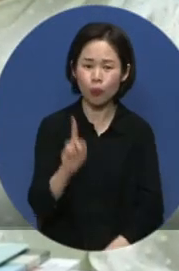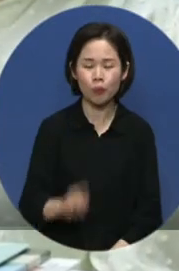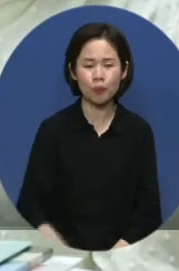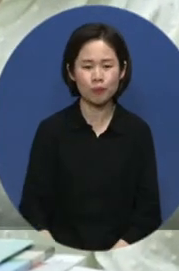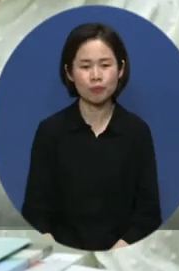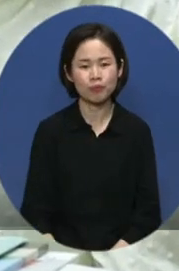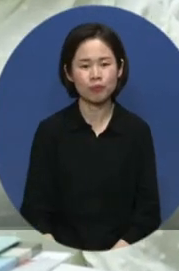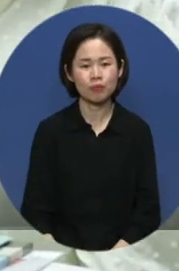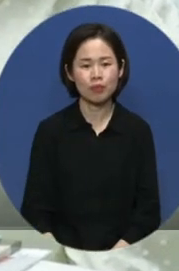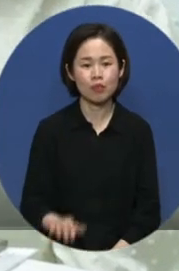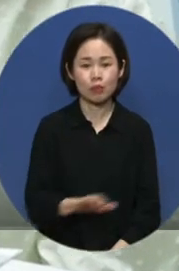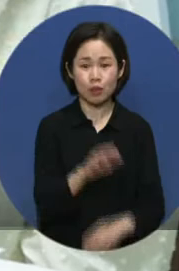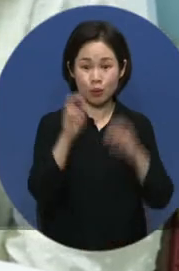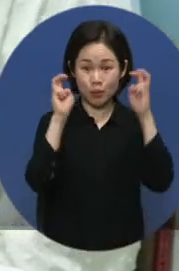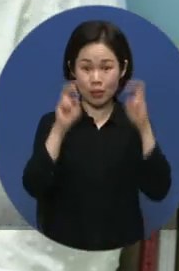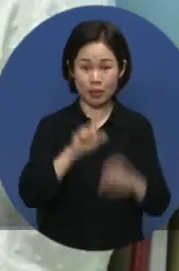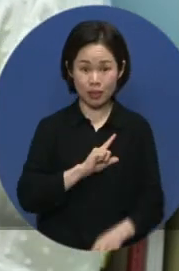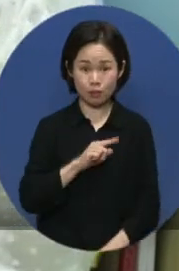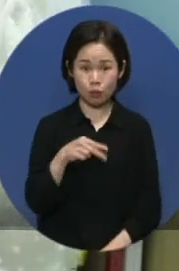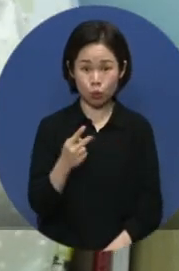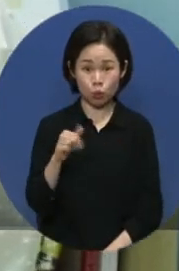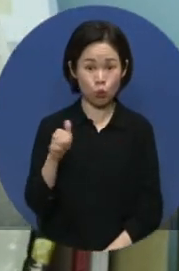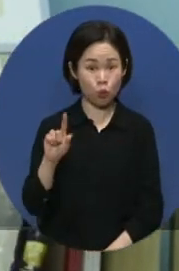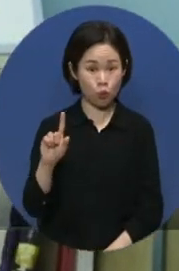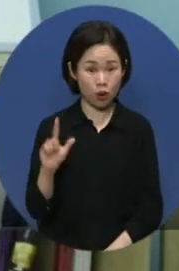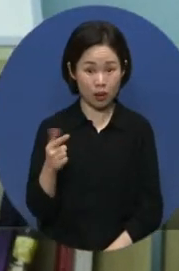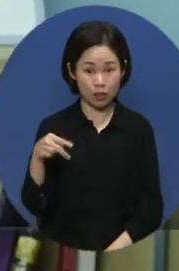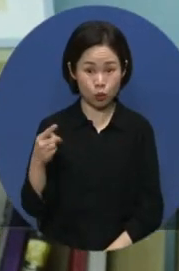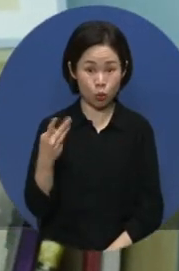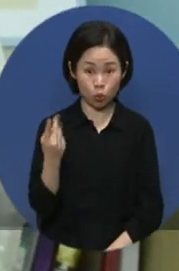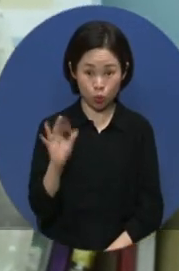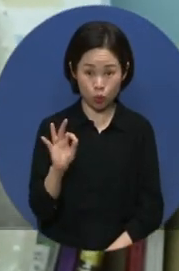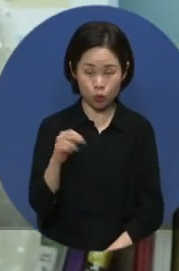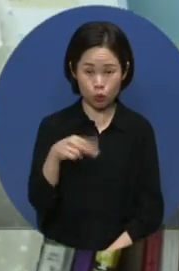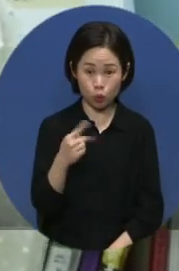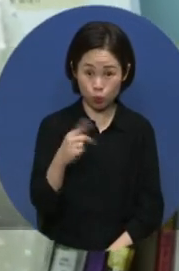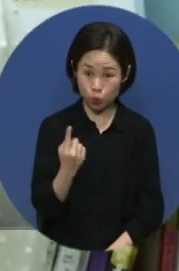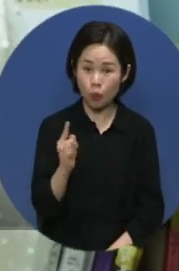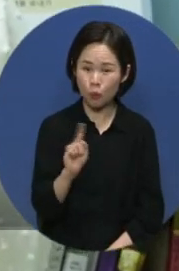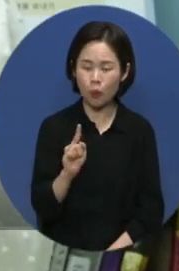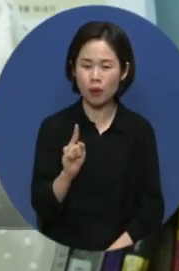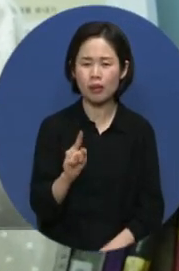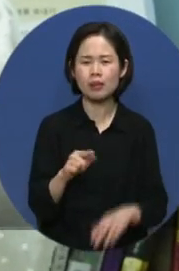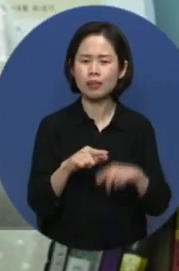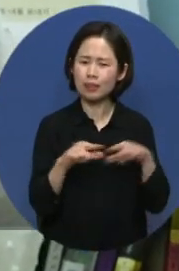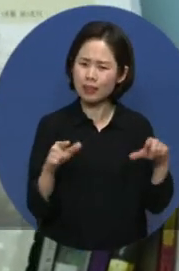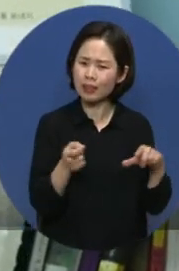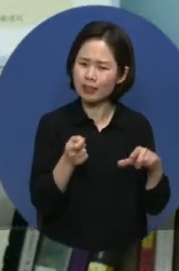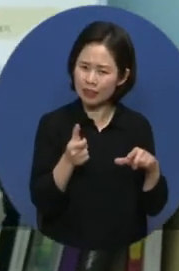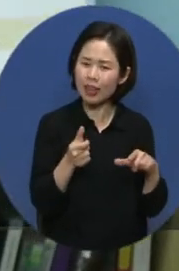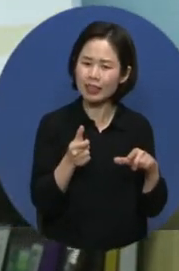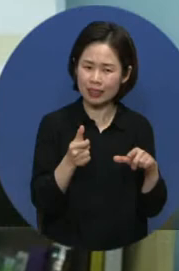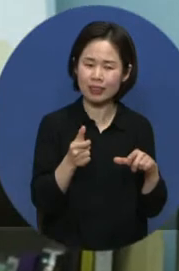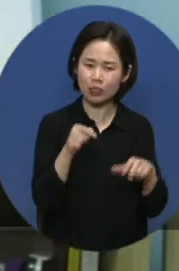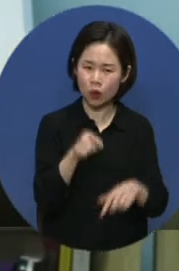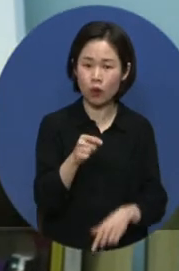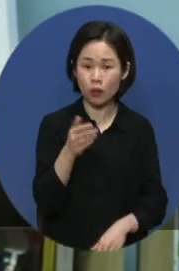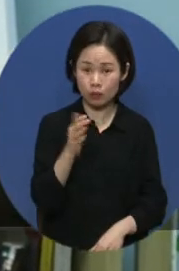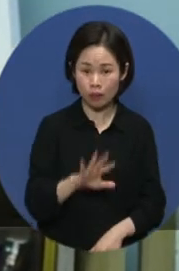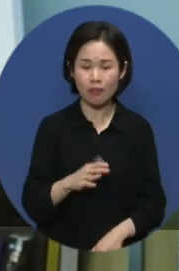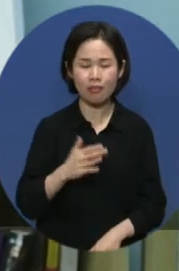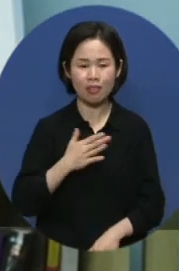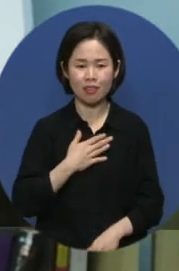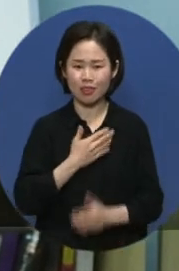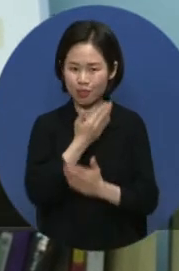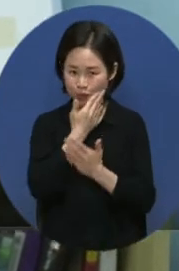사실 저는 저희 회사 이름이 소소한 소통이잖아요. 소소하다는 거는 일상의 작은 순간인데 굉장히 나에게 중요하다, 행복함을 줄